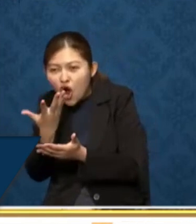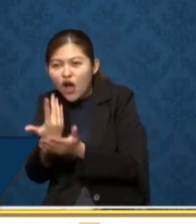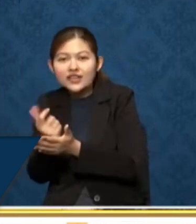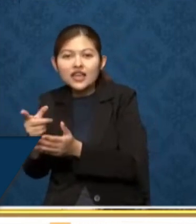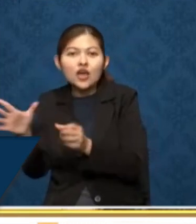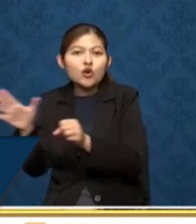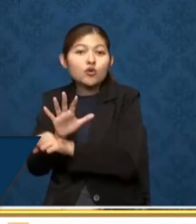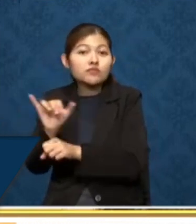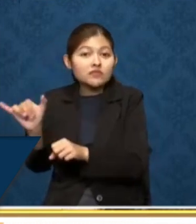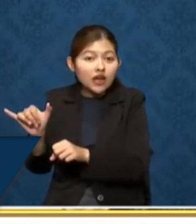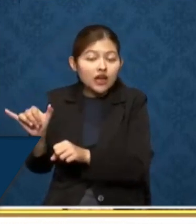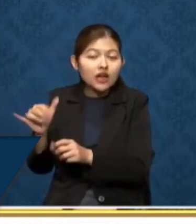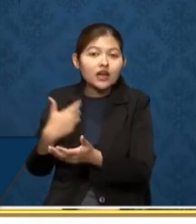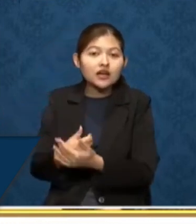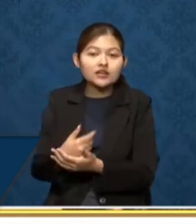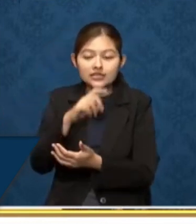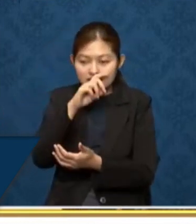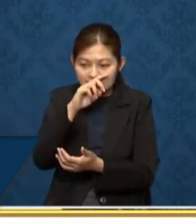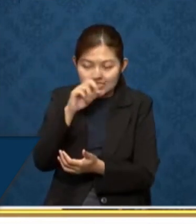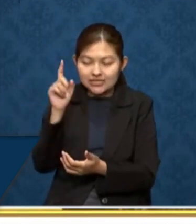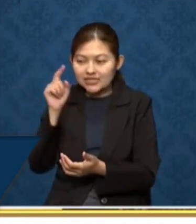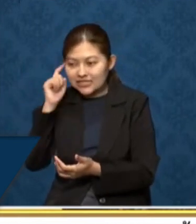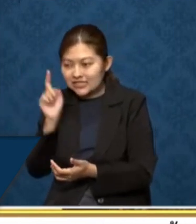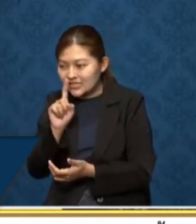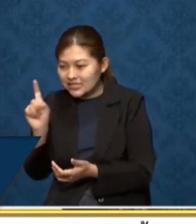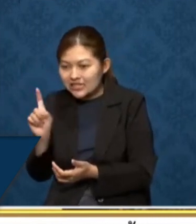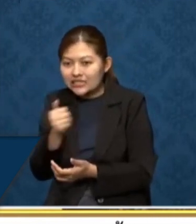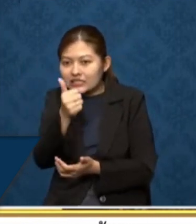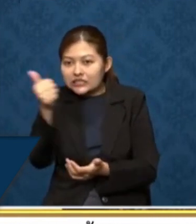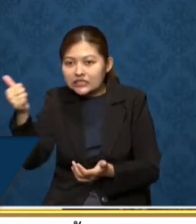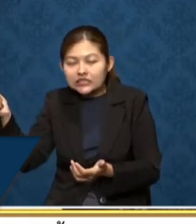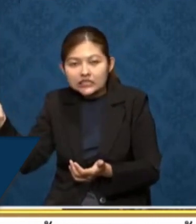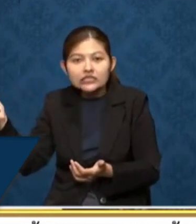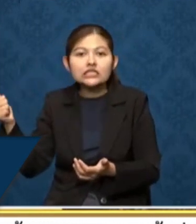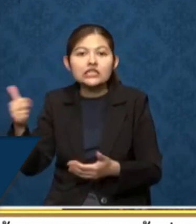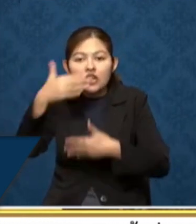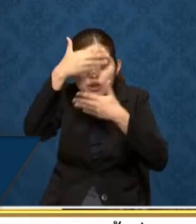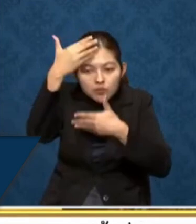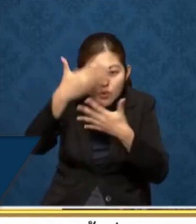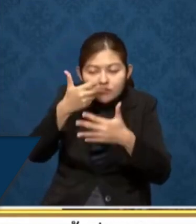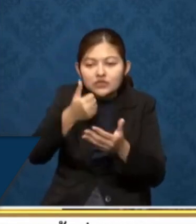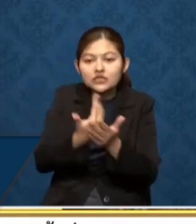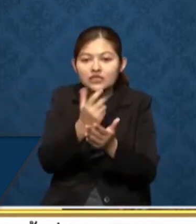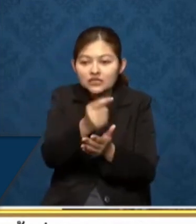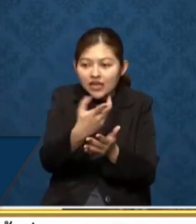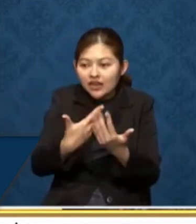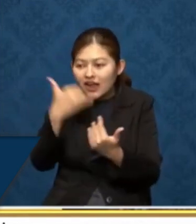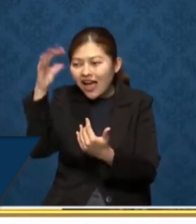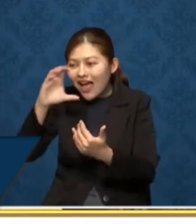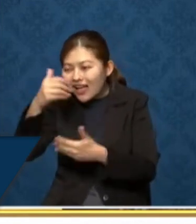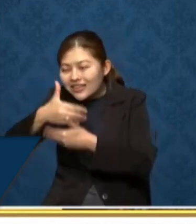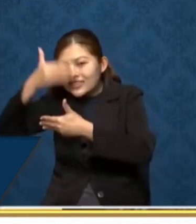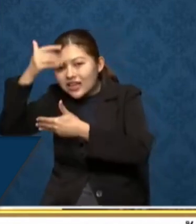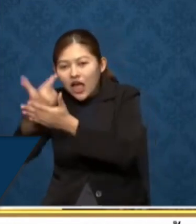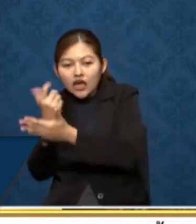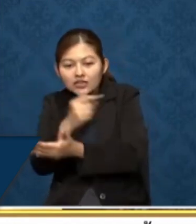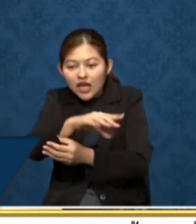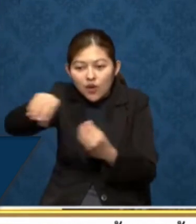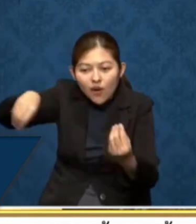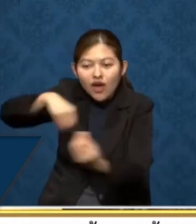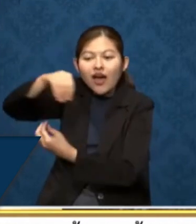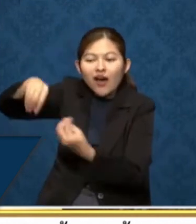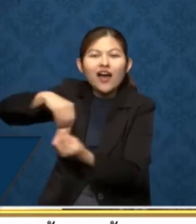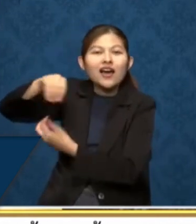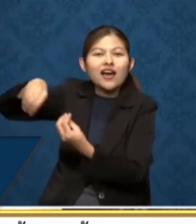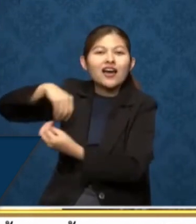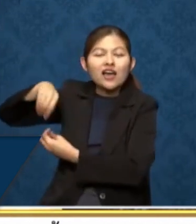ายไม่ครบต้องไปเข้าหาแหล่งเงินทุนกู้หนี้อื่นๆนอกระบบอื่นๆเพื่อมาโปะดอกอีกสุดท้ายเป็นหนี้ซ้ำหนี้ซ้อนทับ